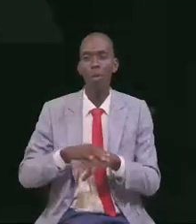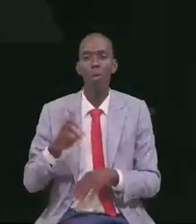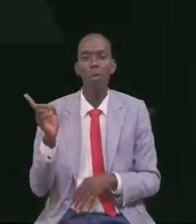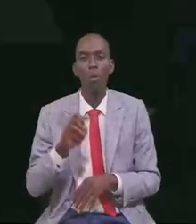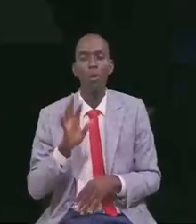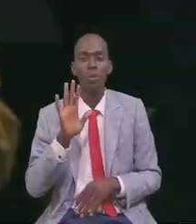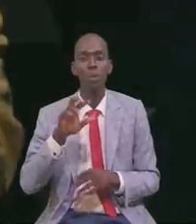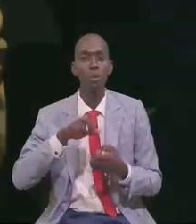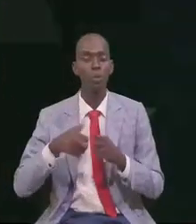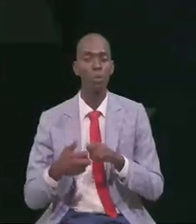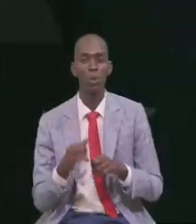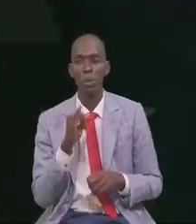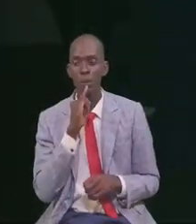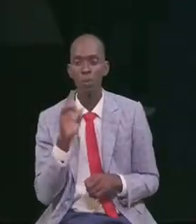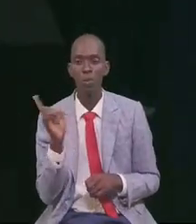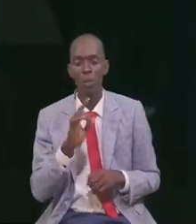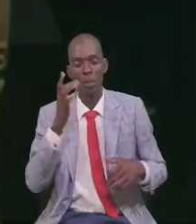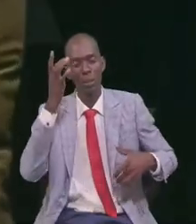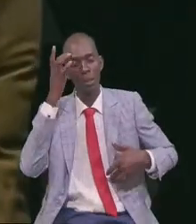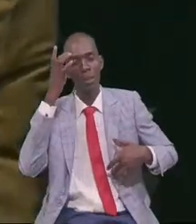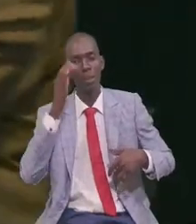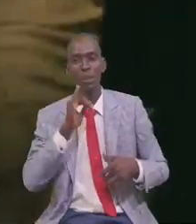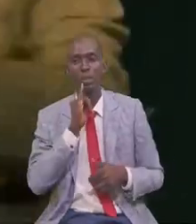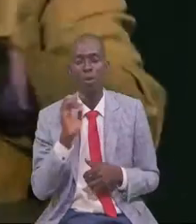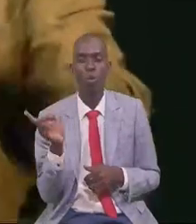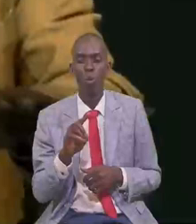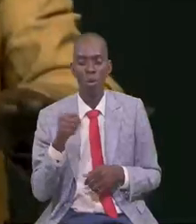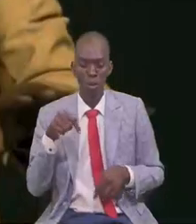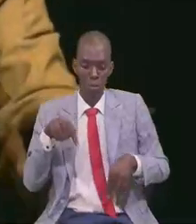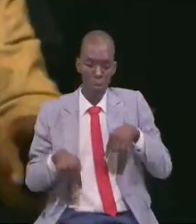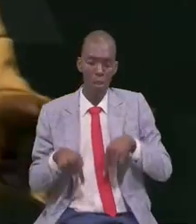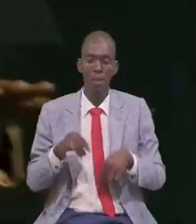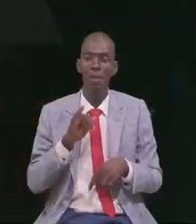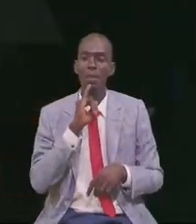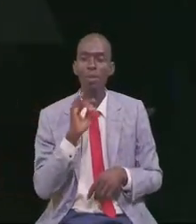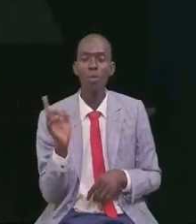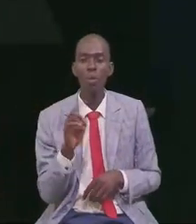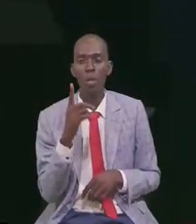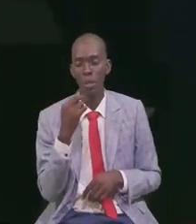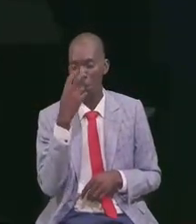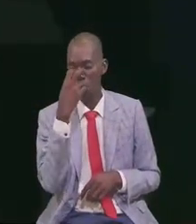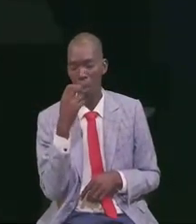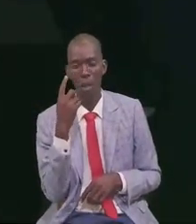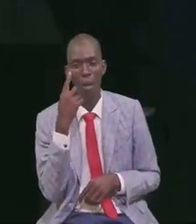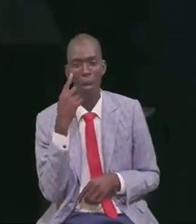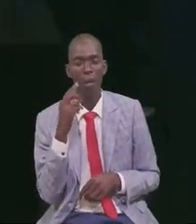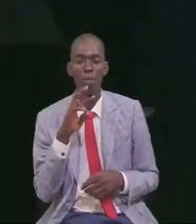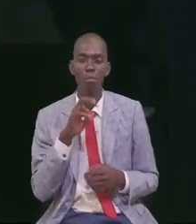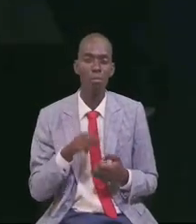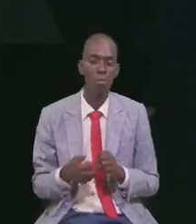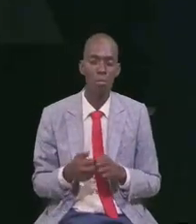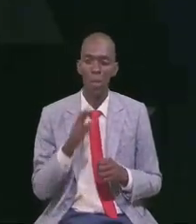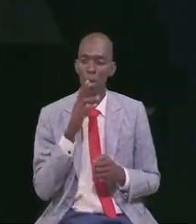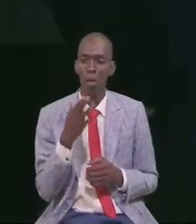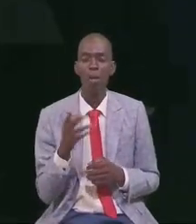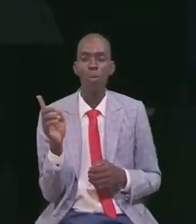là où la maladie se trouve, là où la paralysie se trouve, là où l'aveuglement se trouve et là où le tumeur